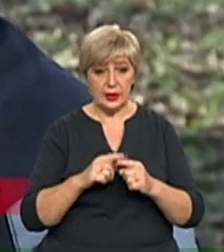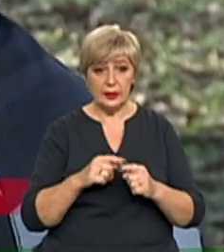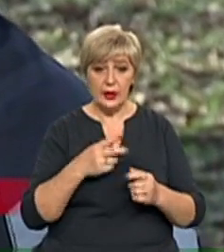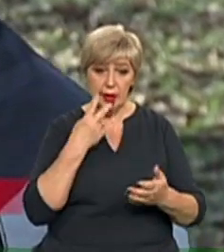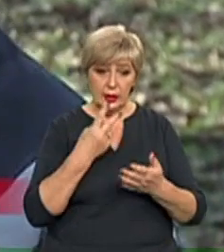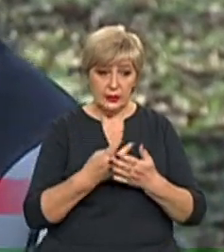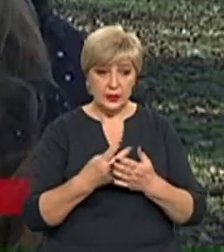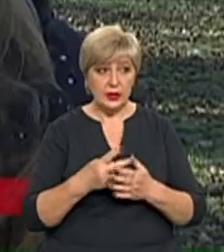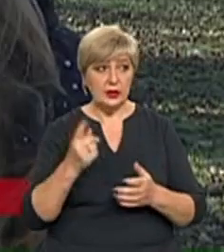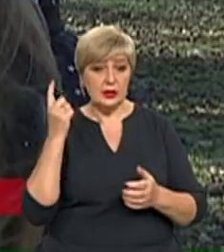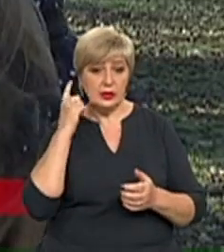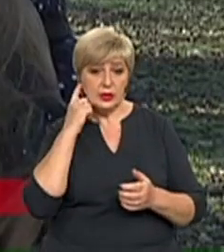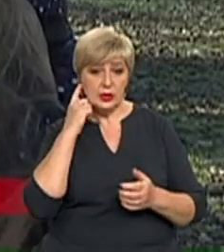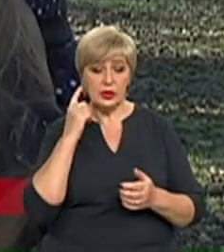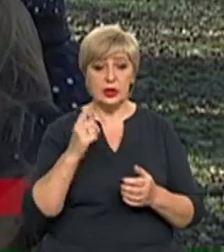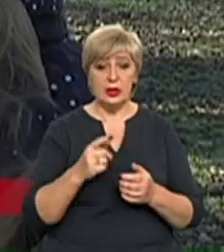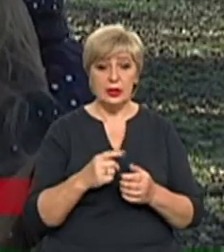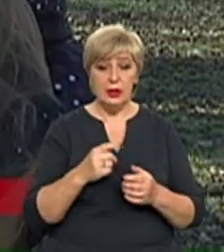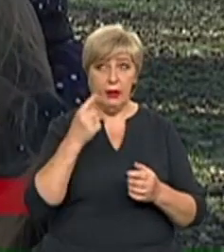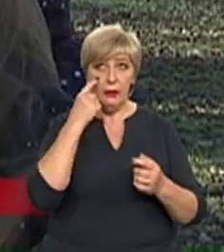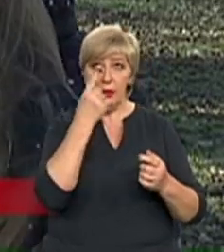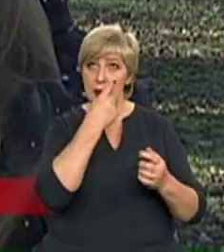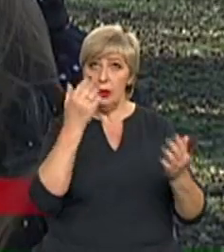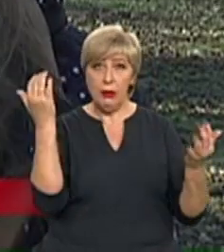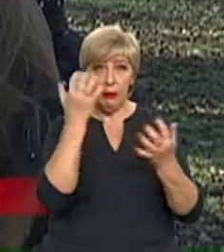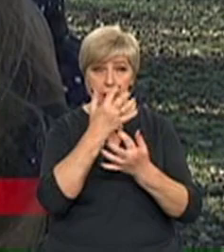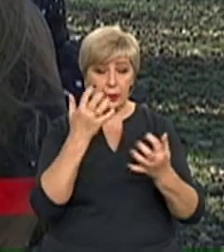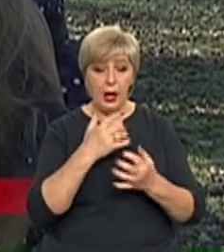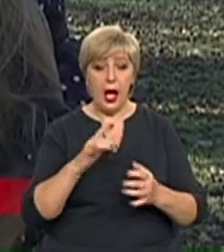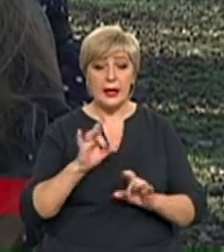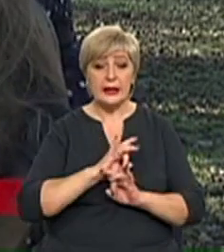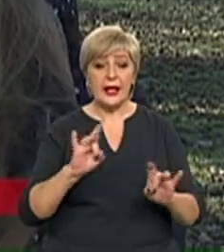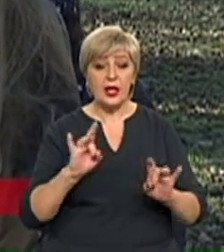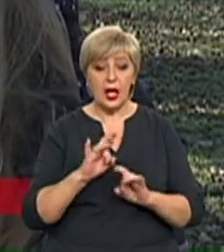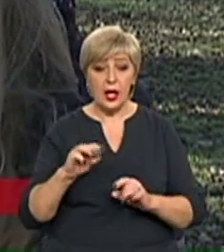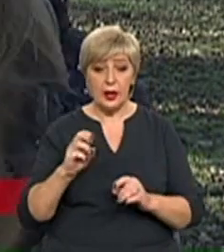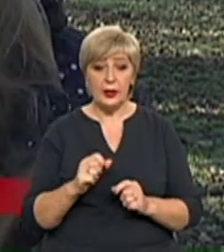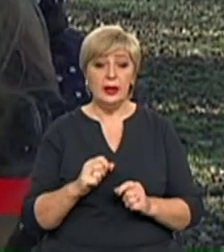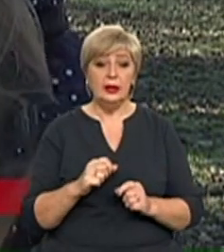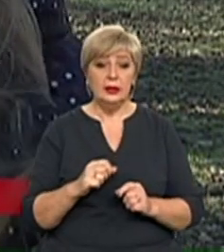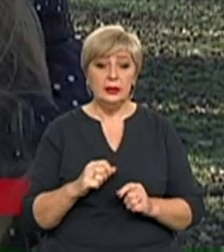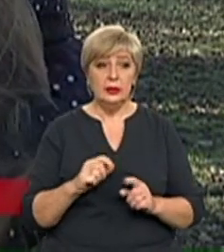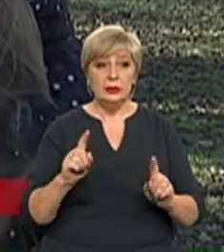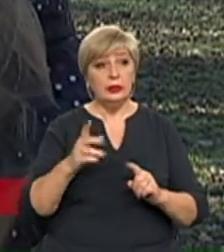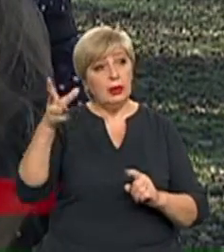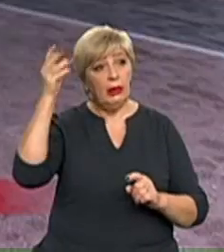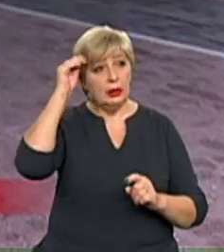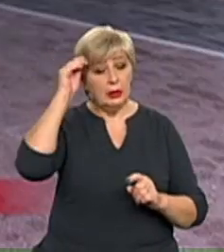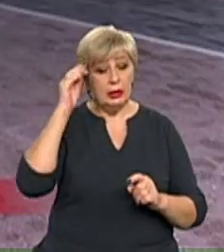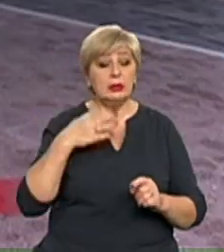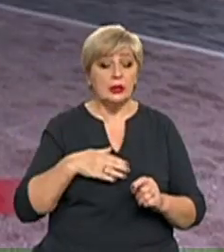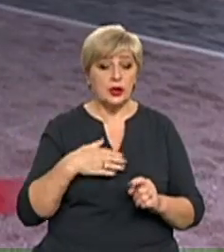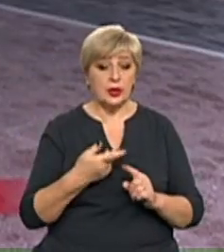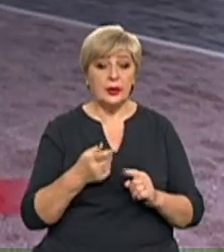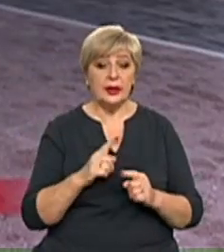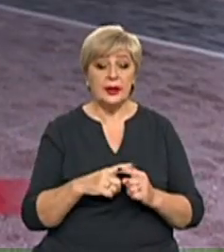як мінімум, слухає. Да, в глаза там мелькает, то есть, ну, я думаю, что, конечно, что-то откладывается, что это, для чего это.